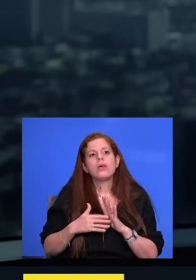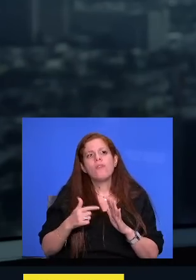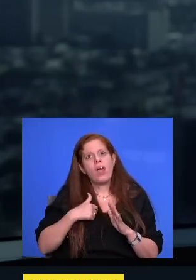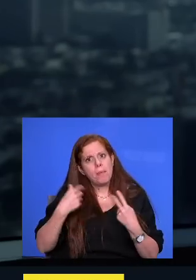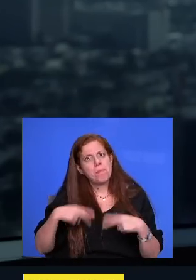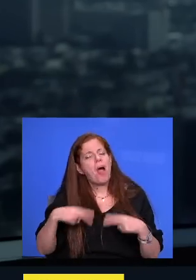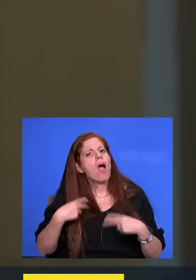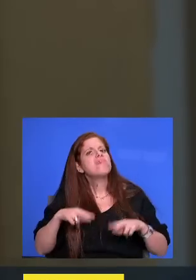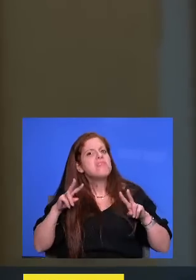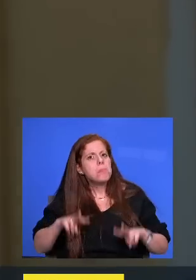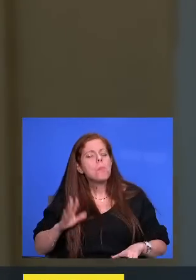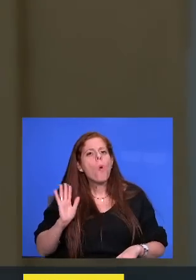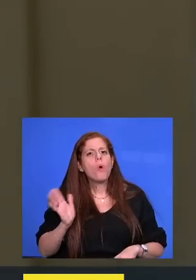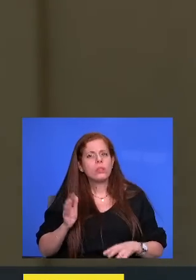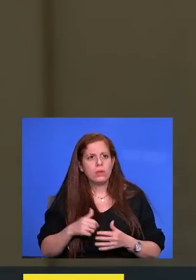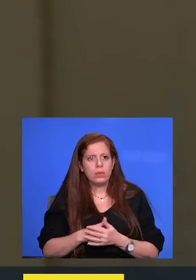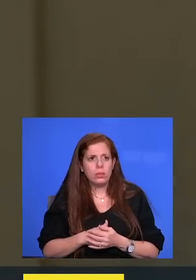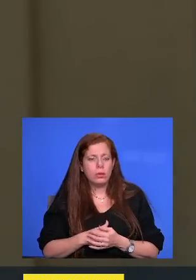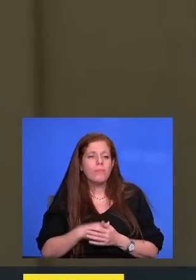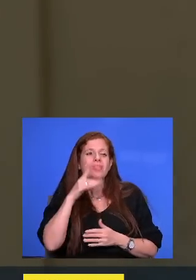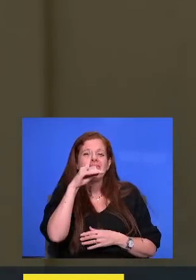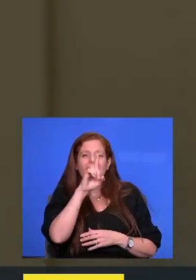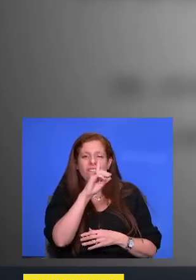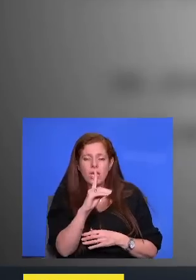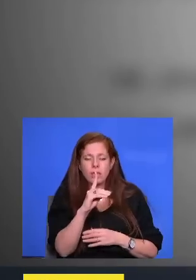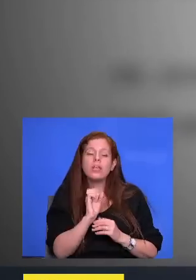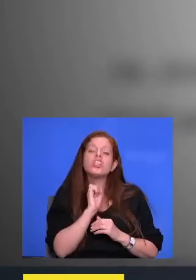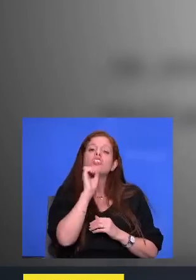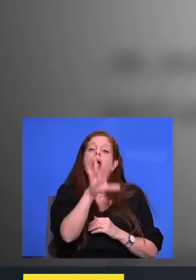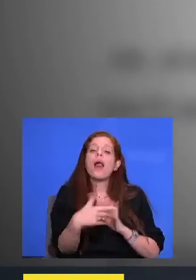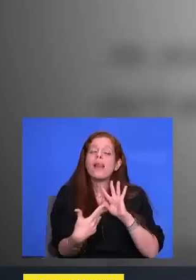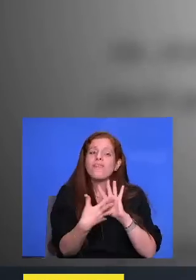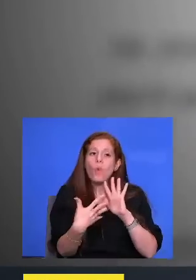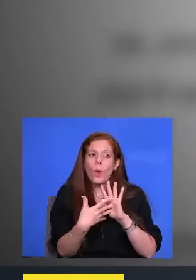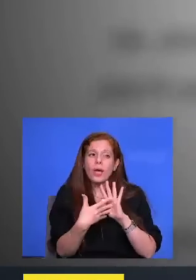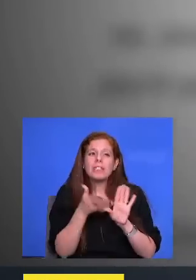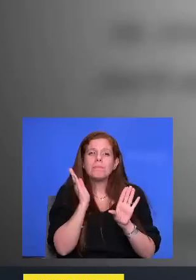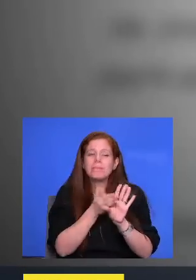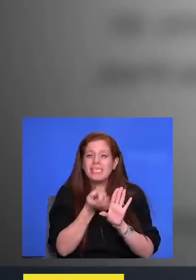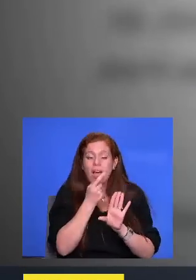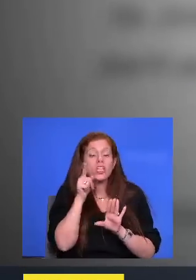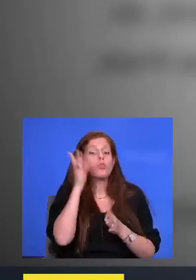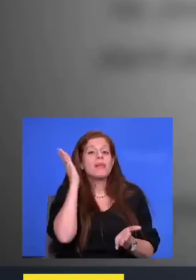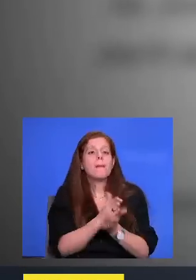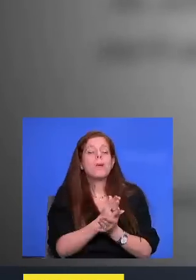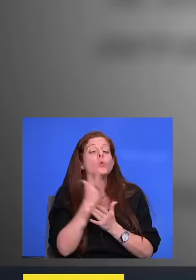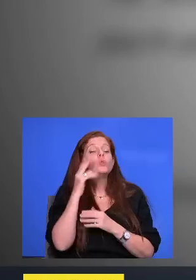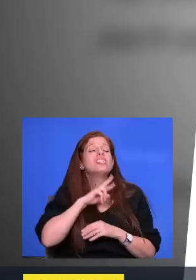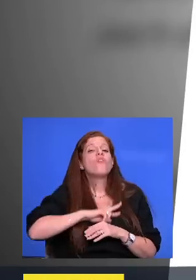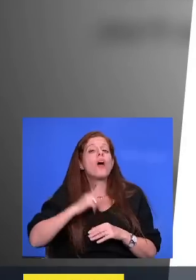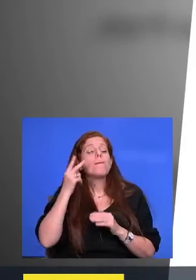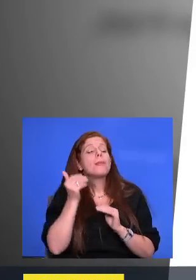ואני פחדתי מאוד. דוד נשלח לאבחון פסיכיאטרי, שם נקבע שהוא סובל מפוסט-טראומה. הפסיכיאטרית